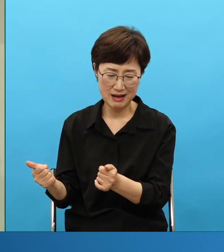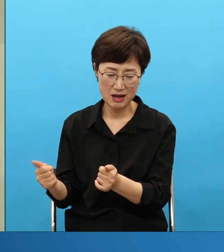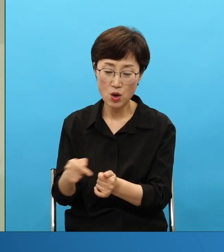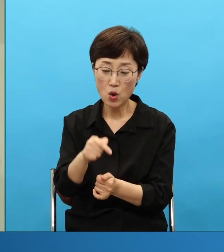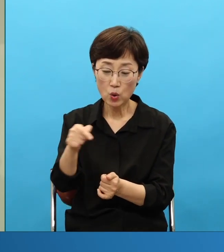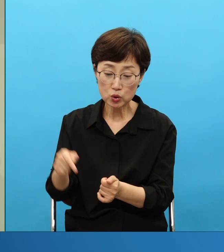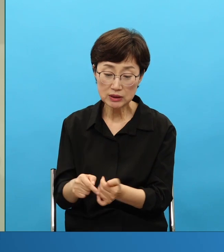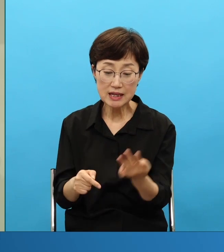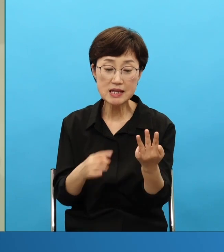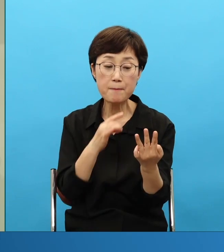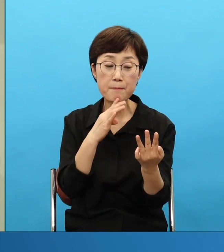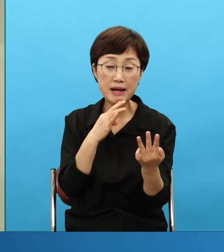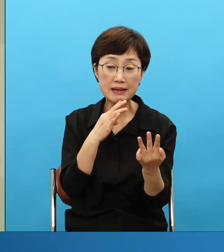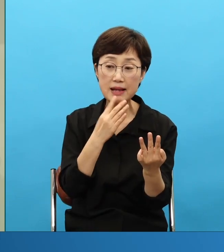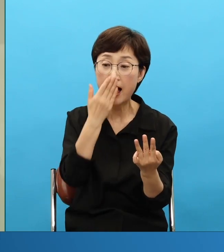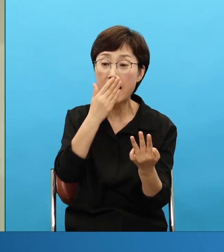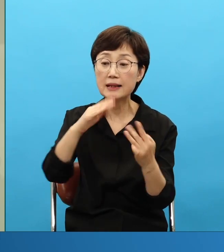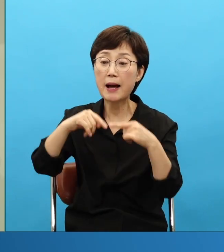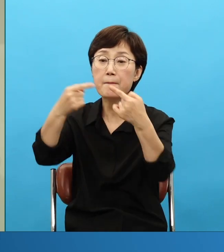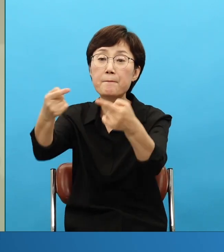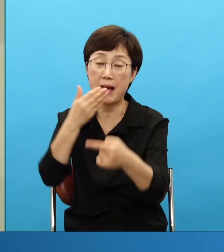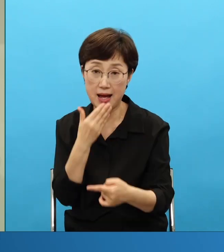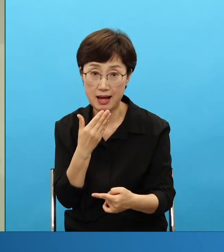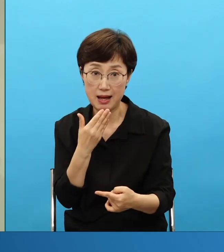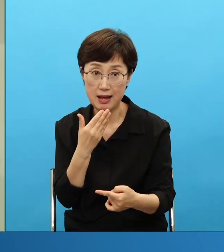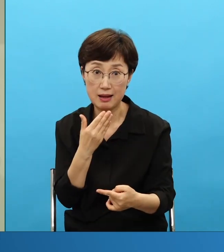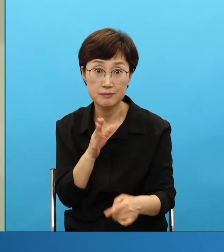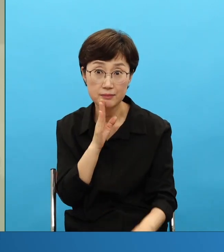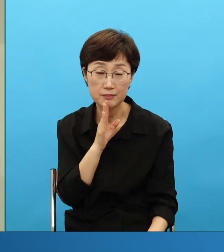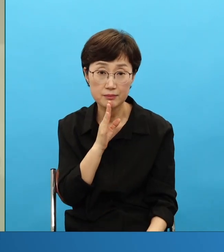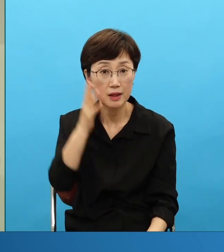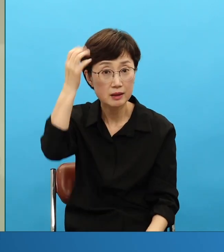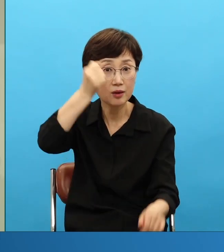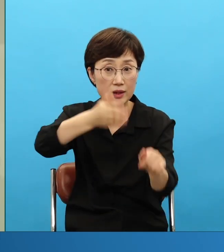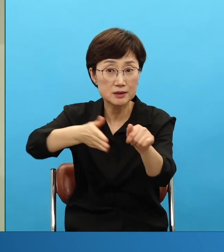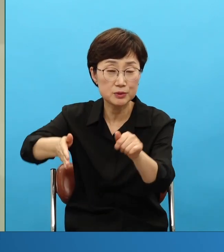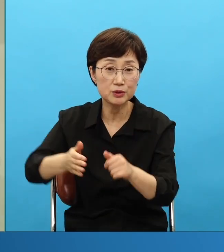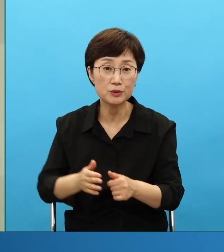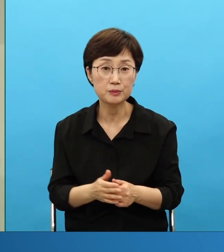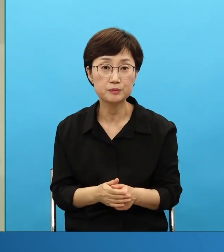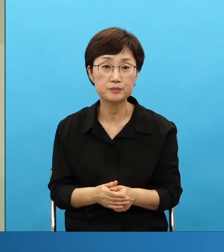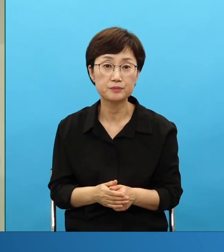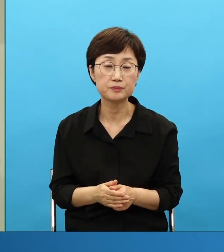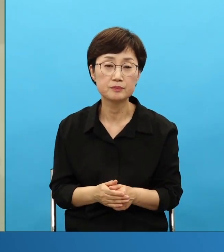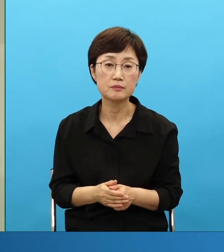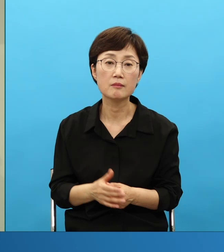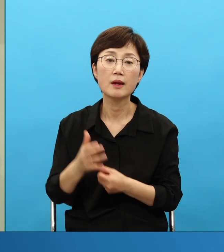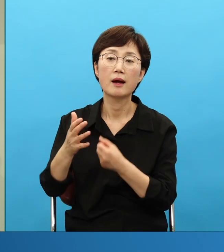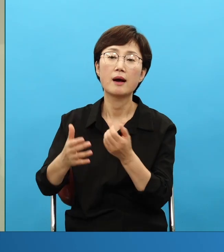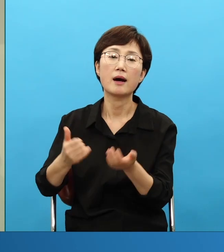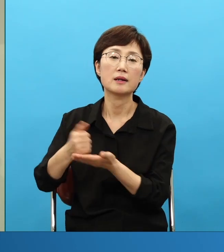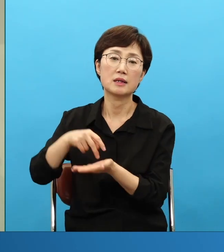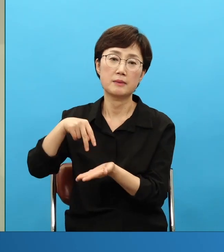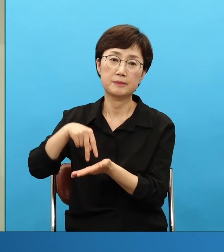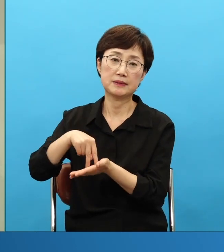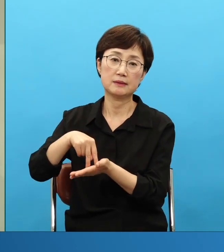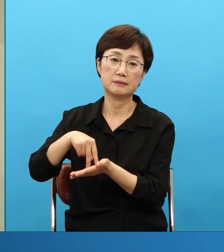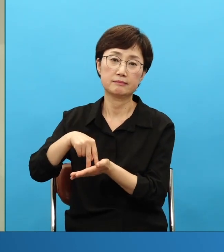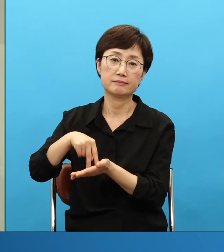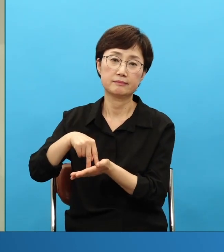Caleb, and the 나머지 다 prostitute 새로 Rahab. 태어난 사람. The rest of them, they could not go in. 명심하셔야 돼요. Keep that in mind. 하나님이 사실상 촛대를